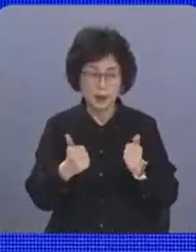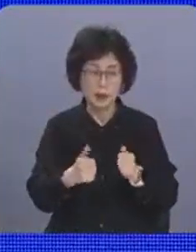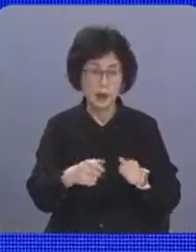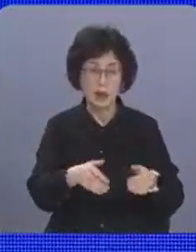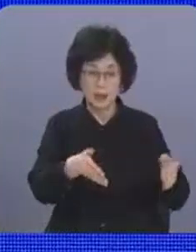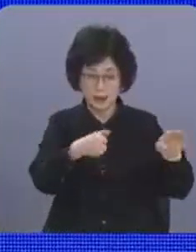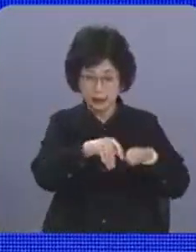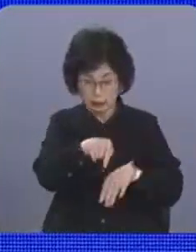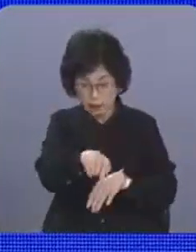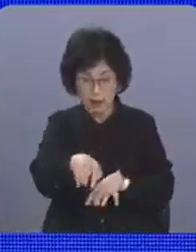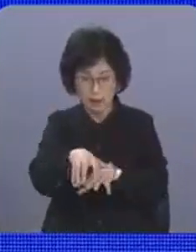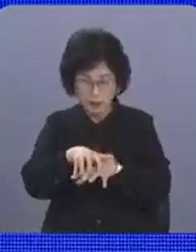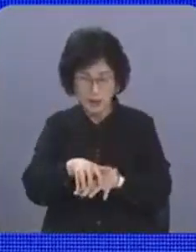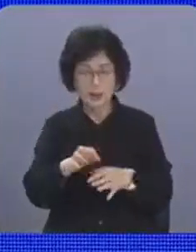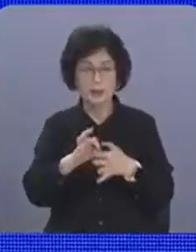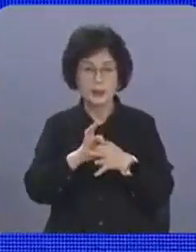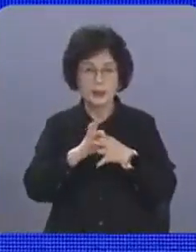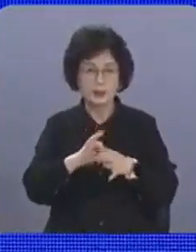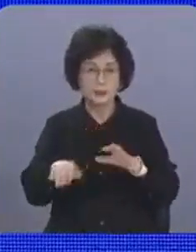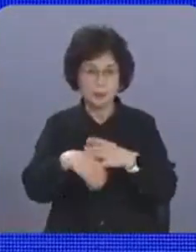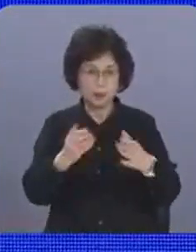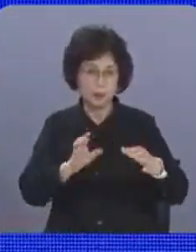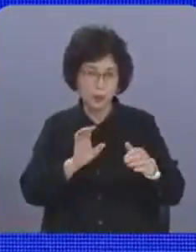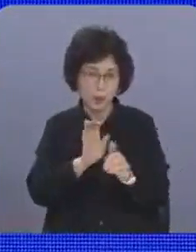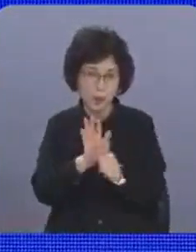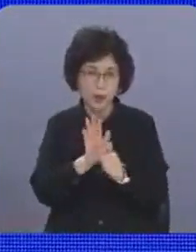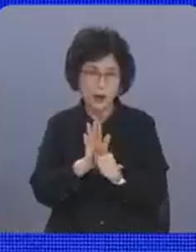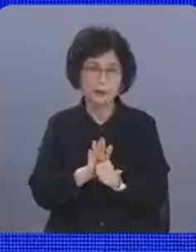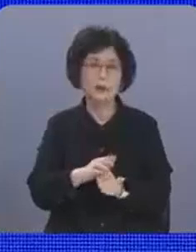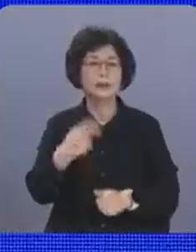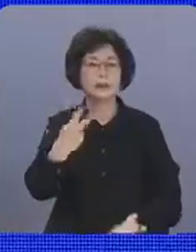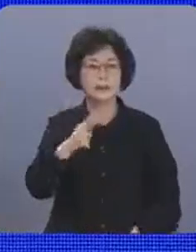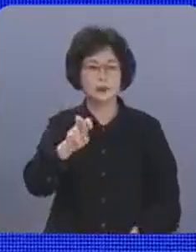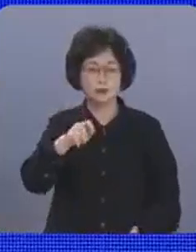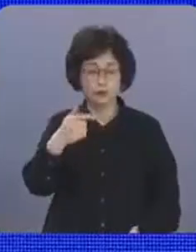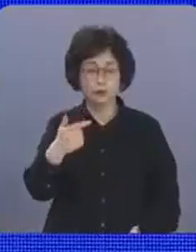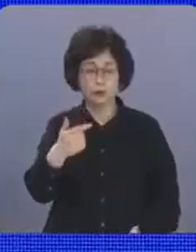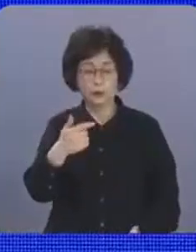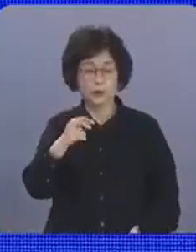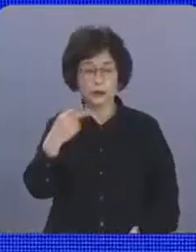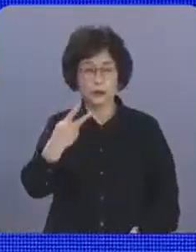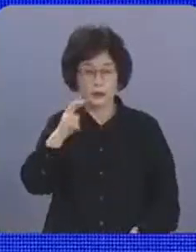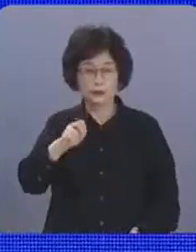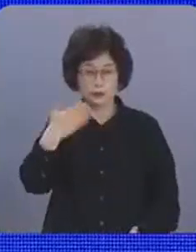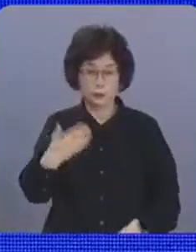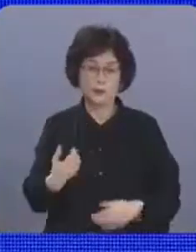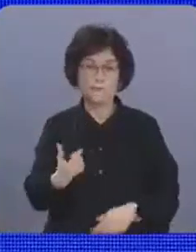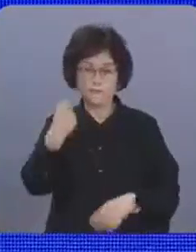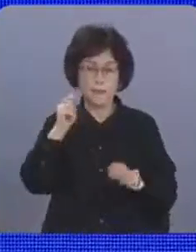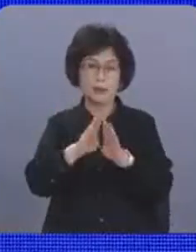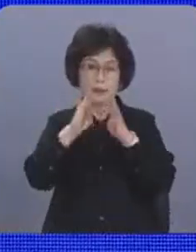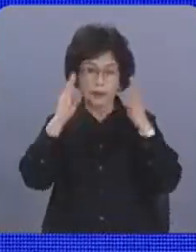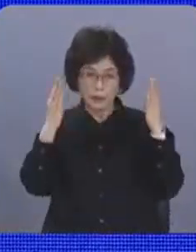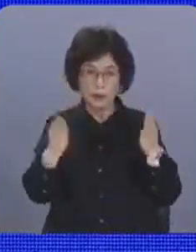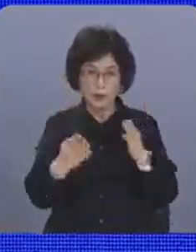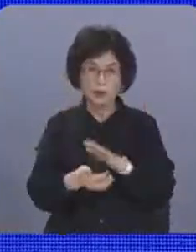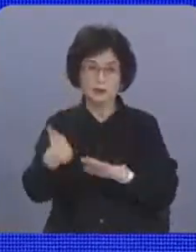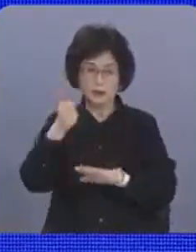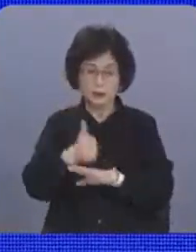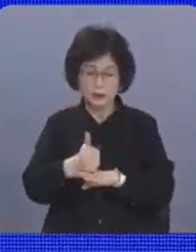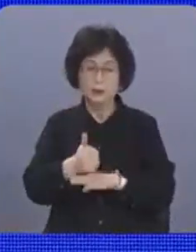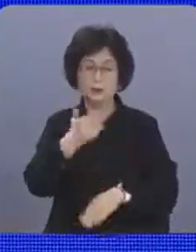여러분들의 도움과 지지가 더해진다면 2029년 신공항 개항이라는 목표를